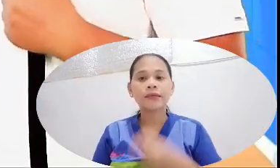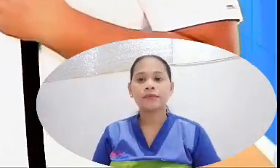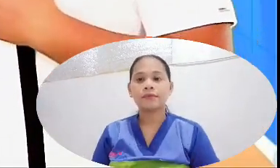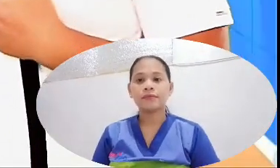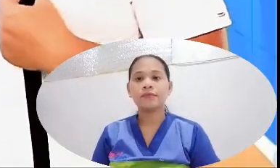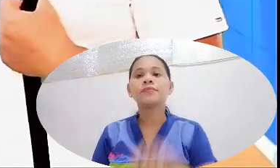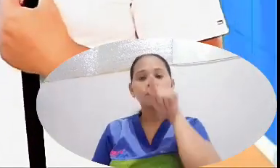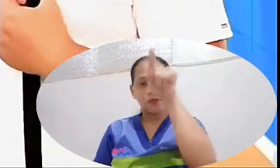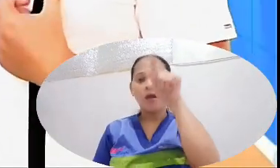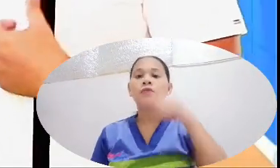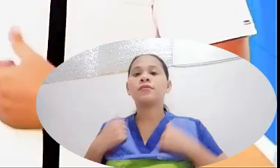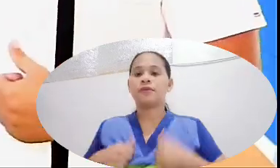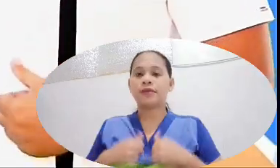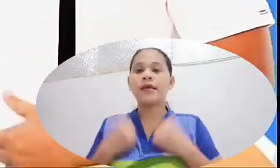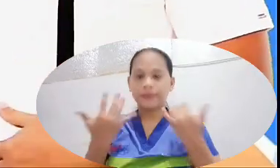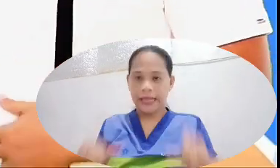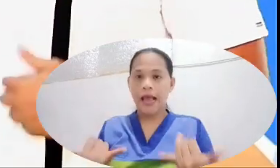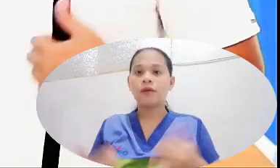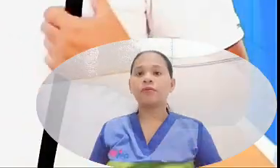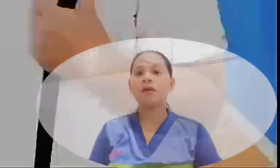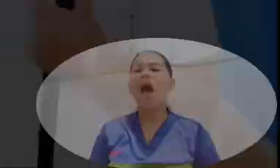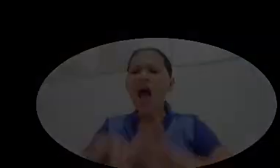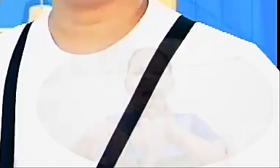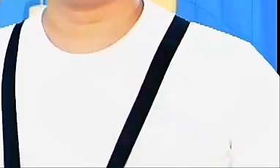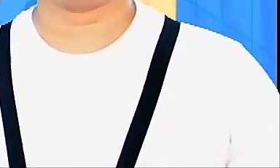na! Sige, paano ba?